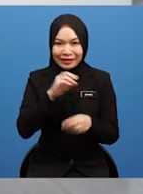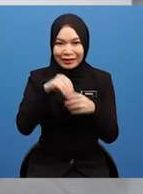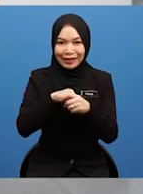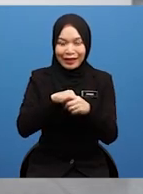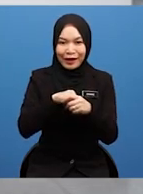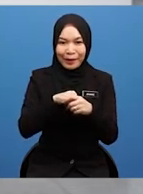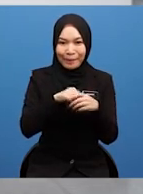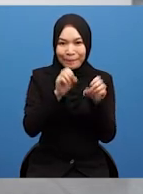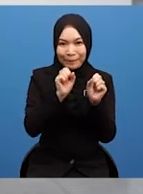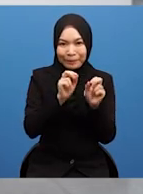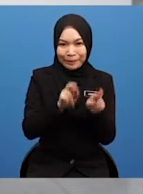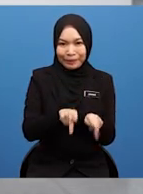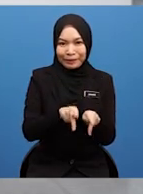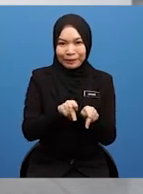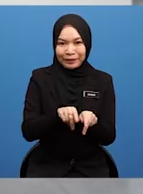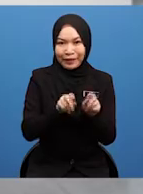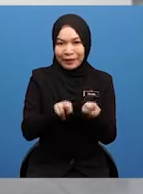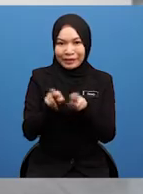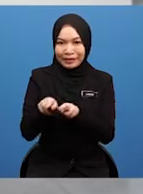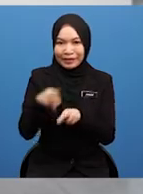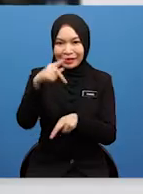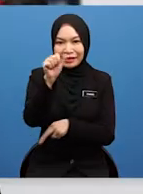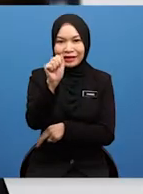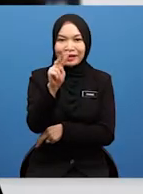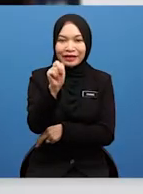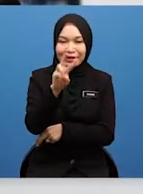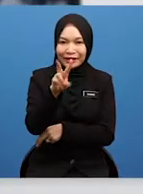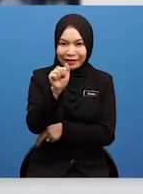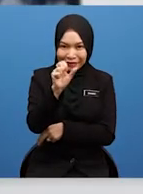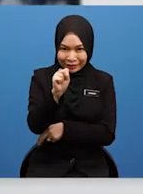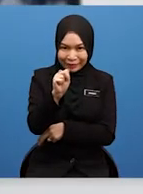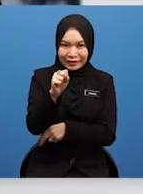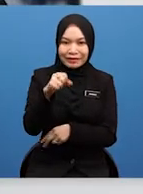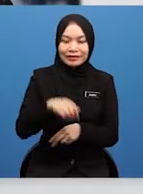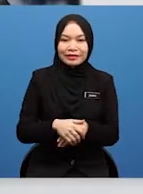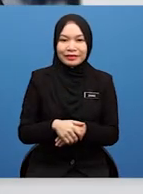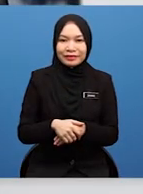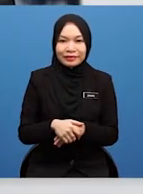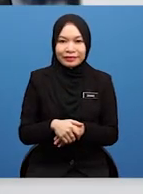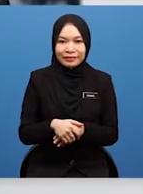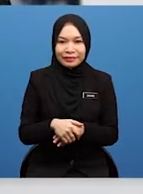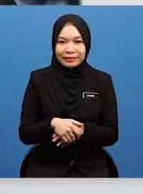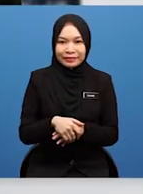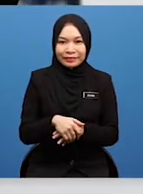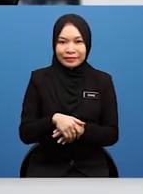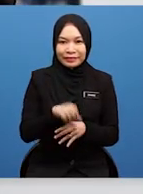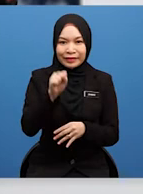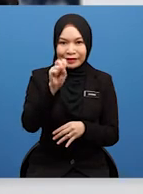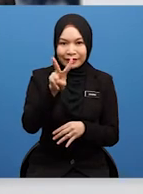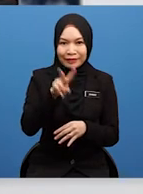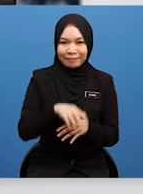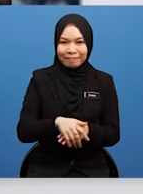game canvases lebih oke bersama dengan saya cygnus pada hari ini dan akan saya akan